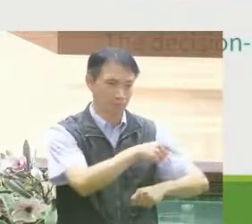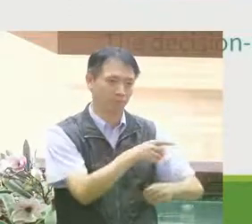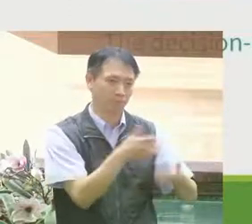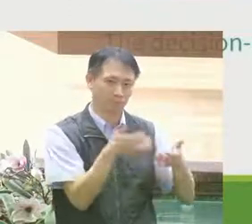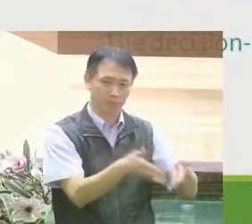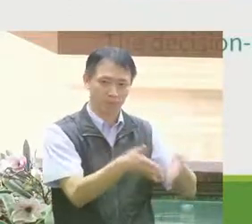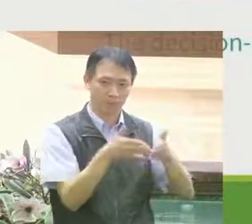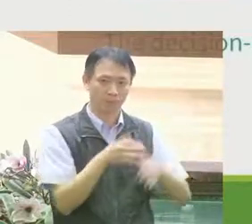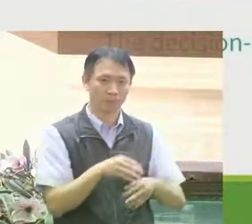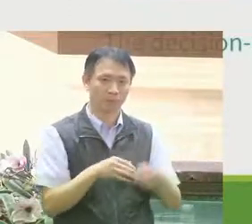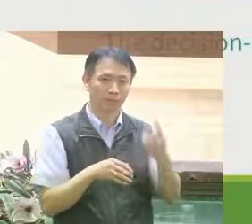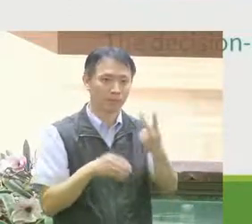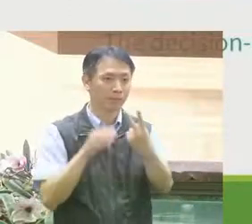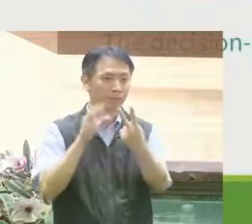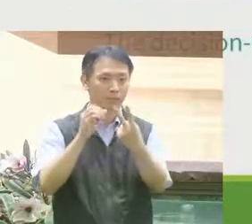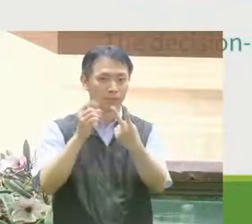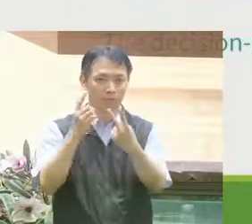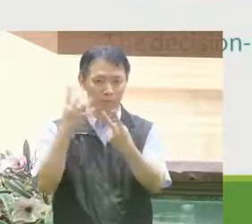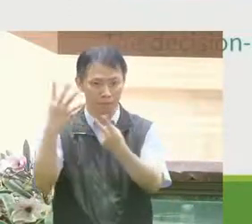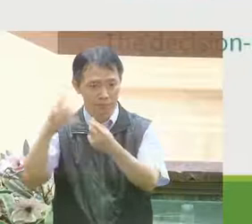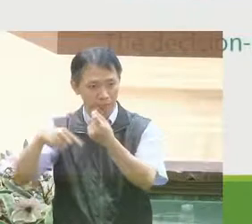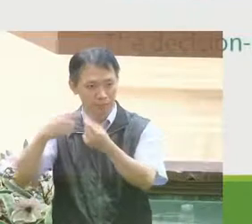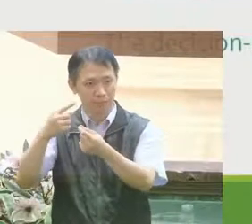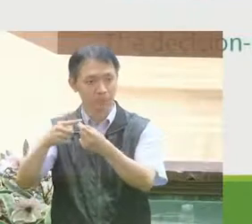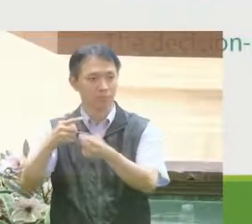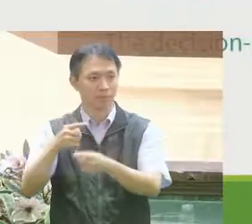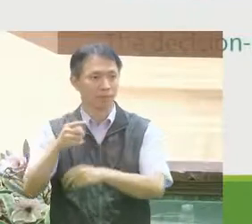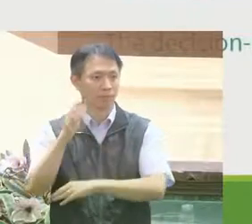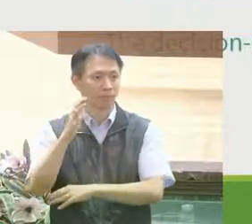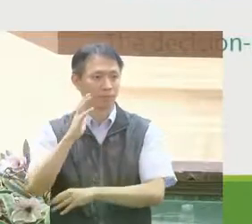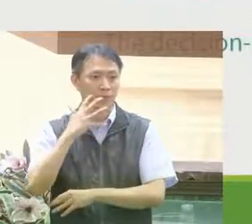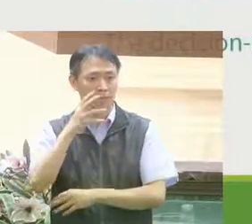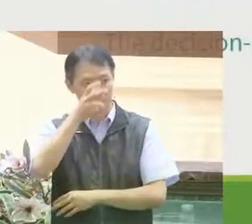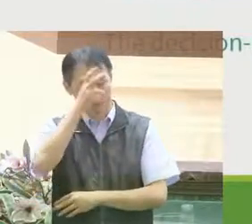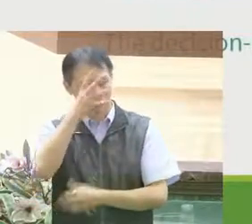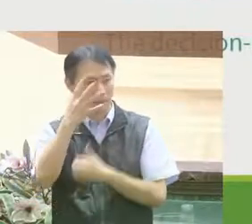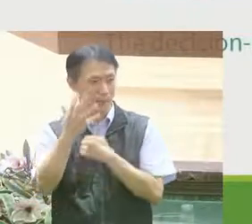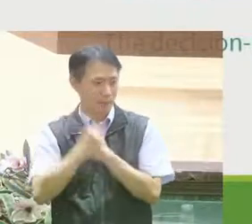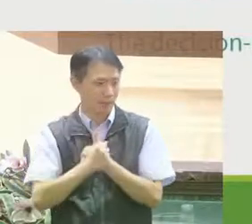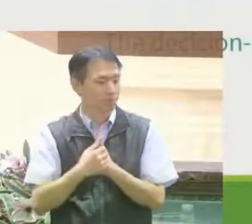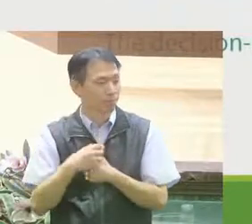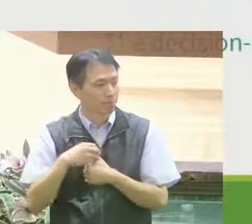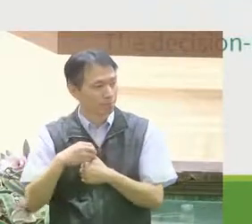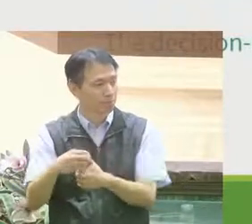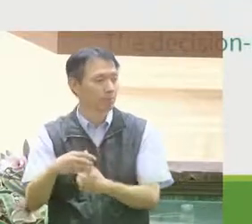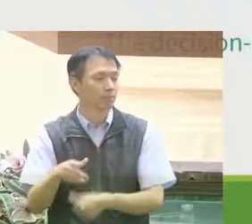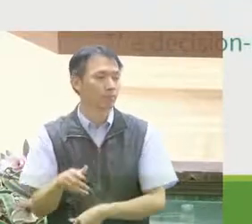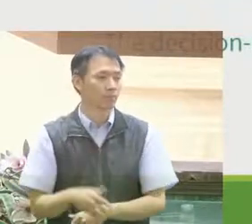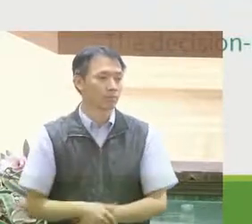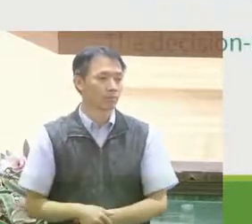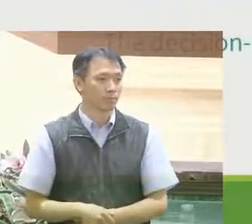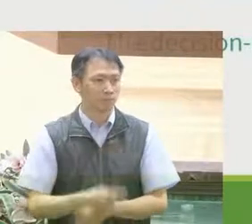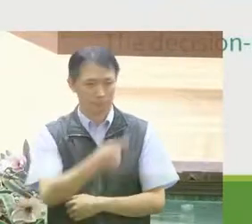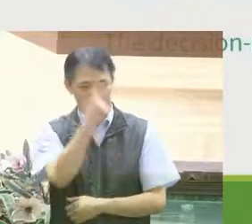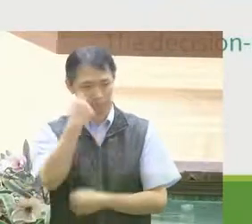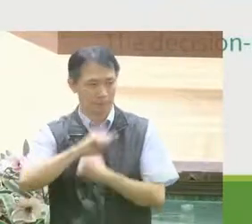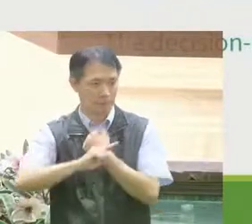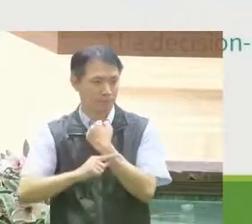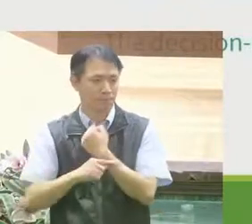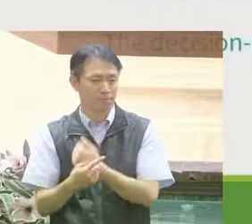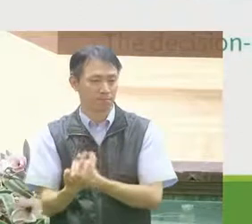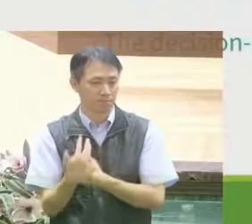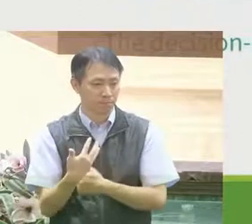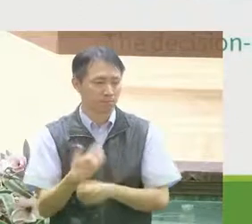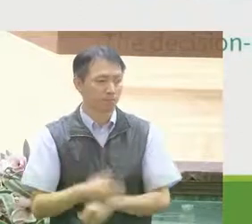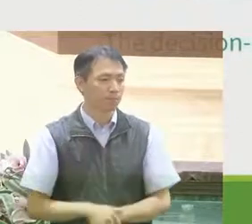素。2014年我是被澳门警方拘捕，当局还算要根据澳门的司法程序跑，